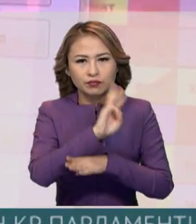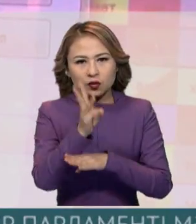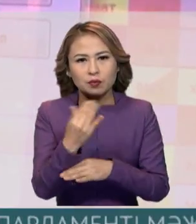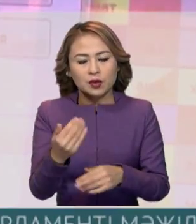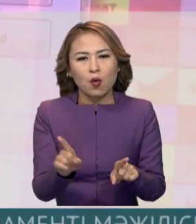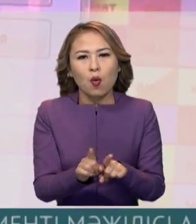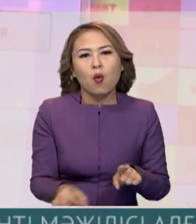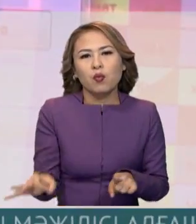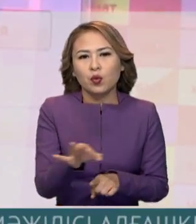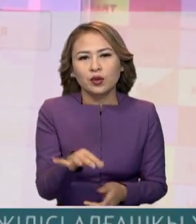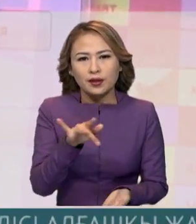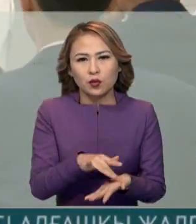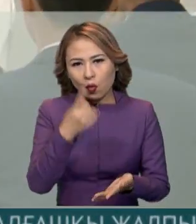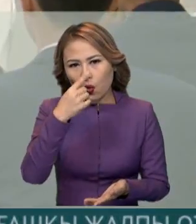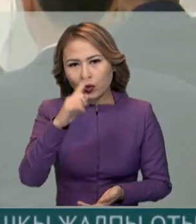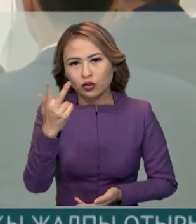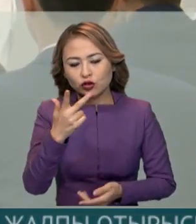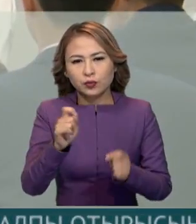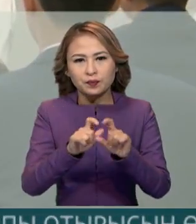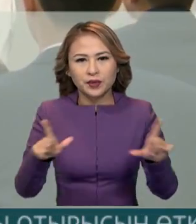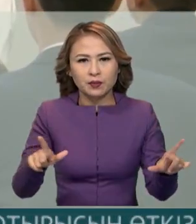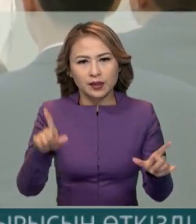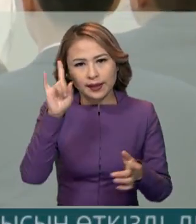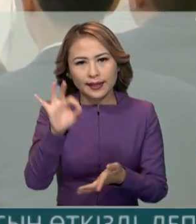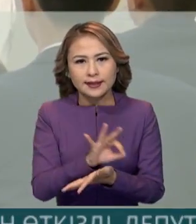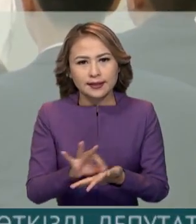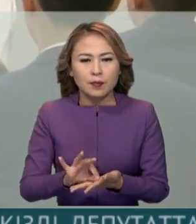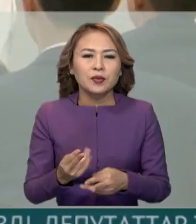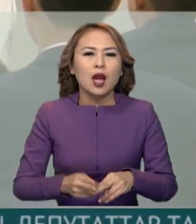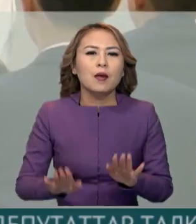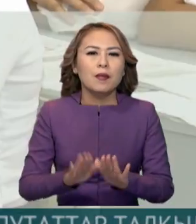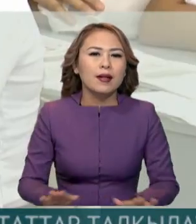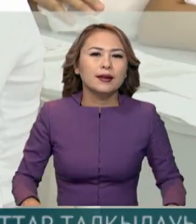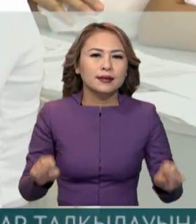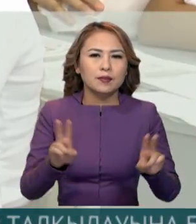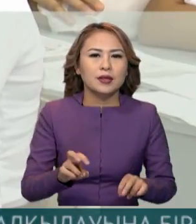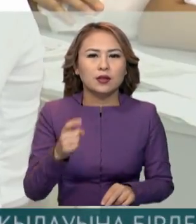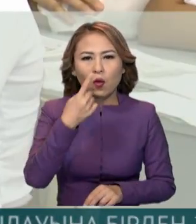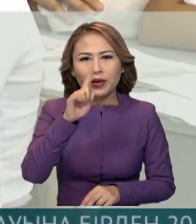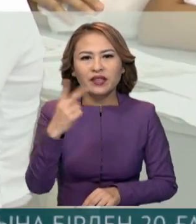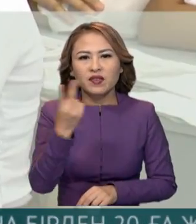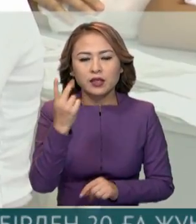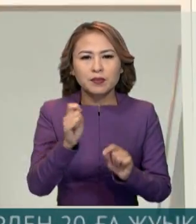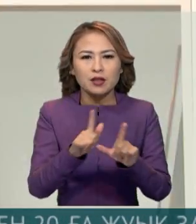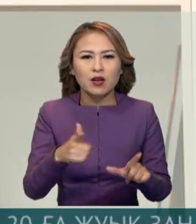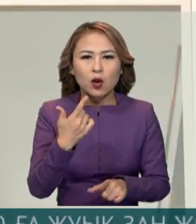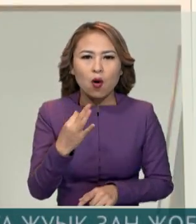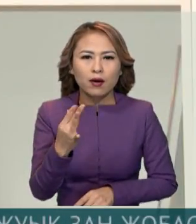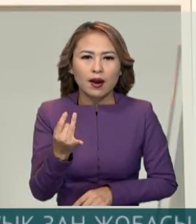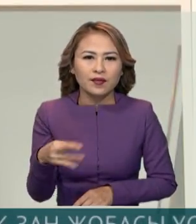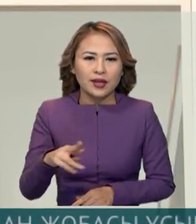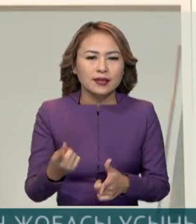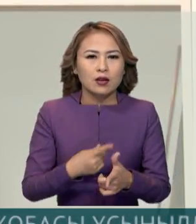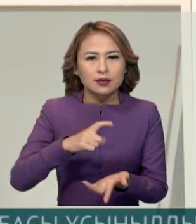жабдықталады. Соның бірі облыс орталығындағы нөмірі 3-ші мектеп лицей. Ал дарынды балаларға арналған нөмірі 2-ші мектепте биыл